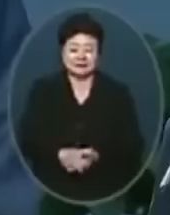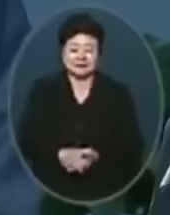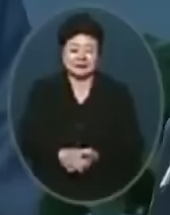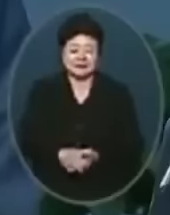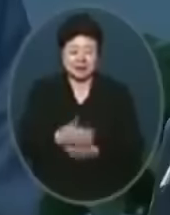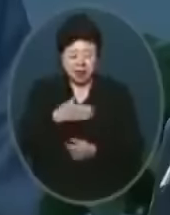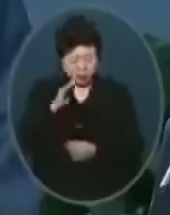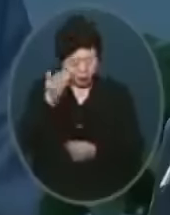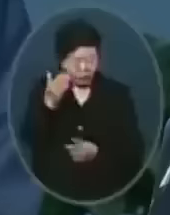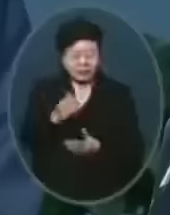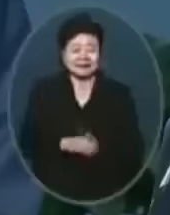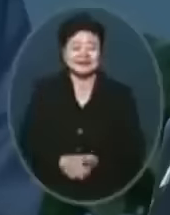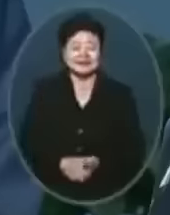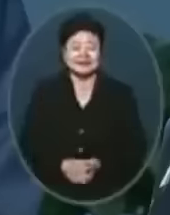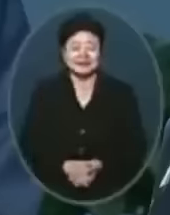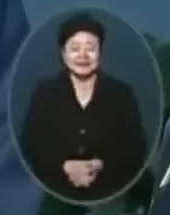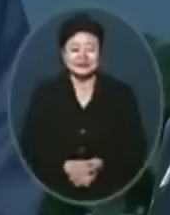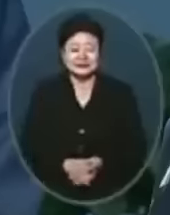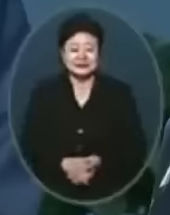그강에 가게 되는 것입니다.